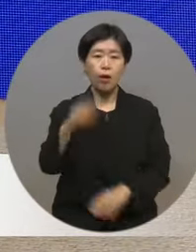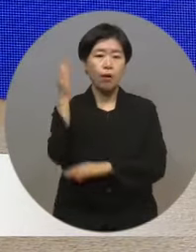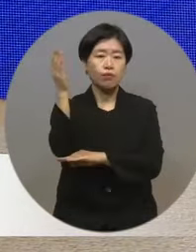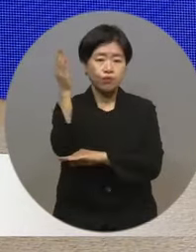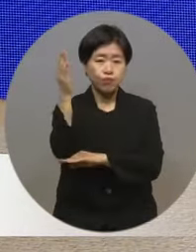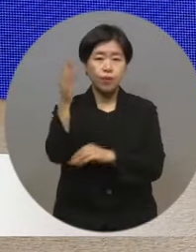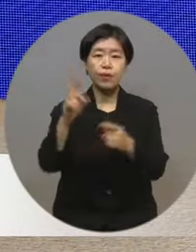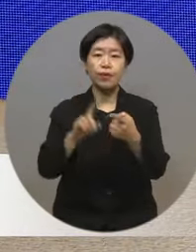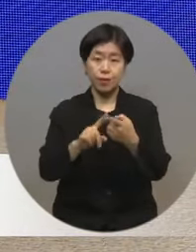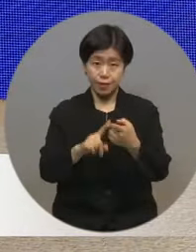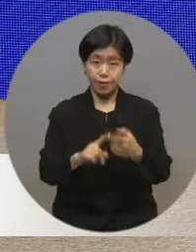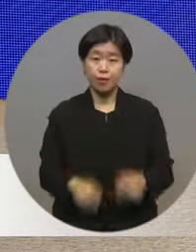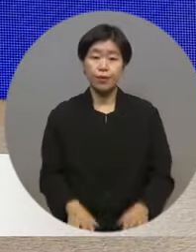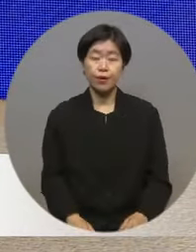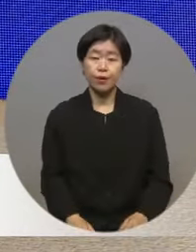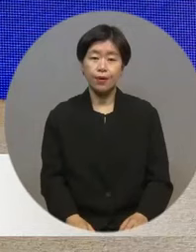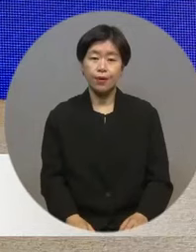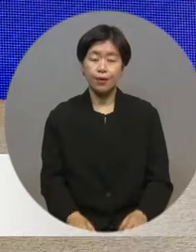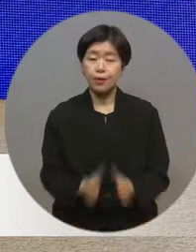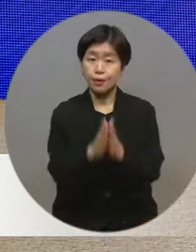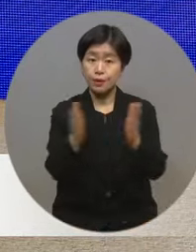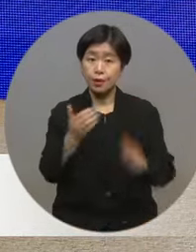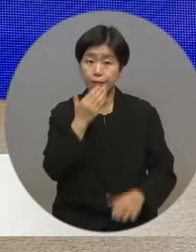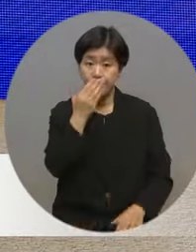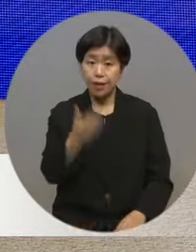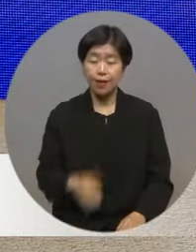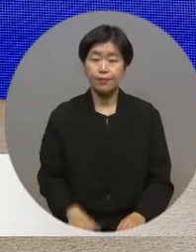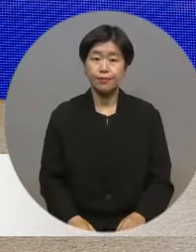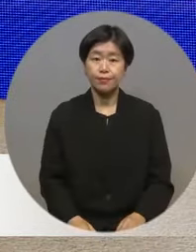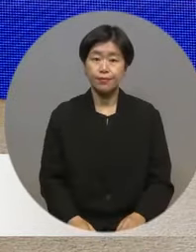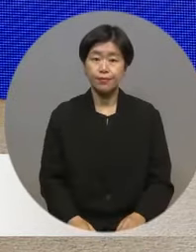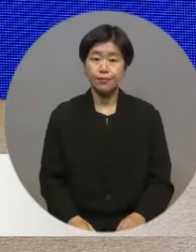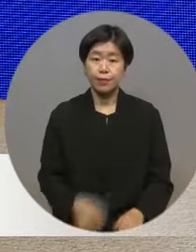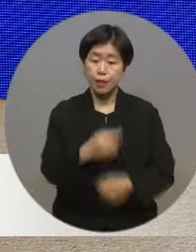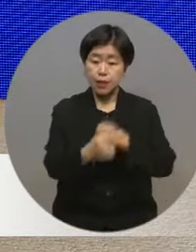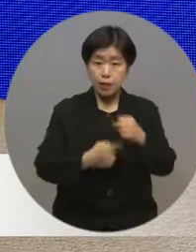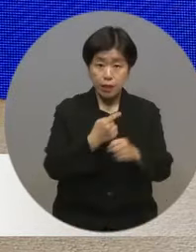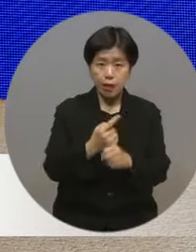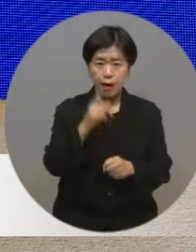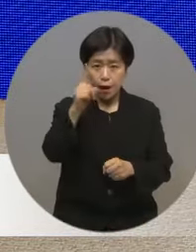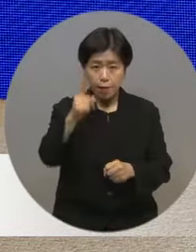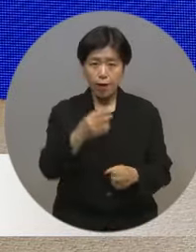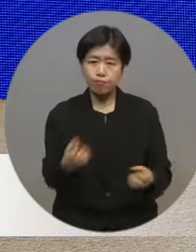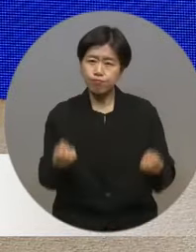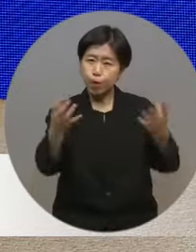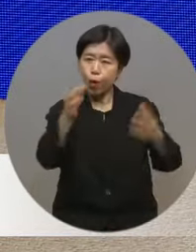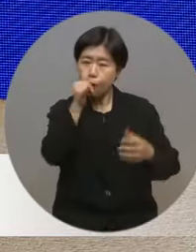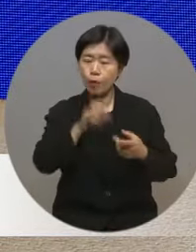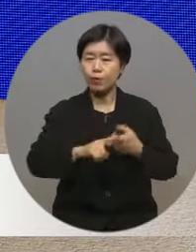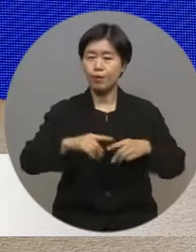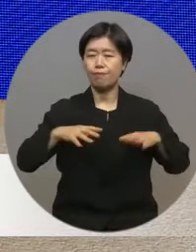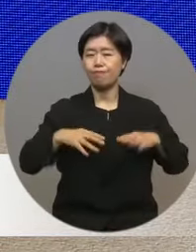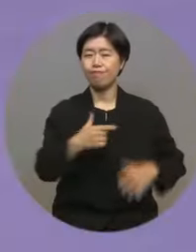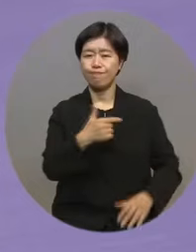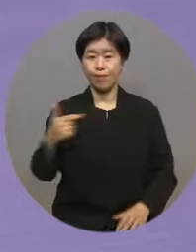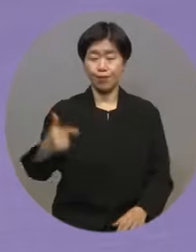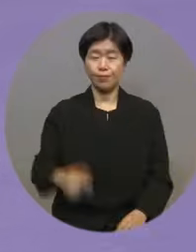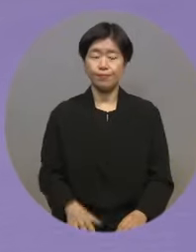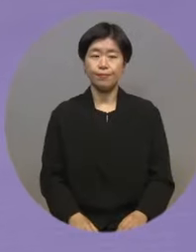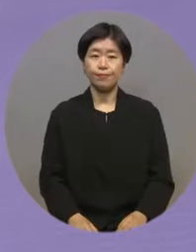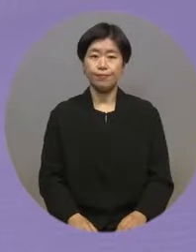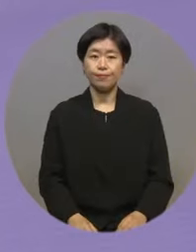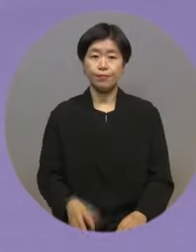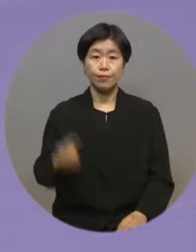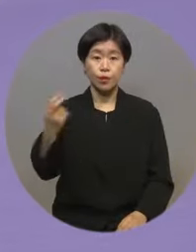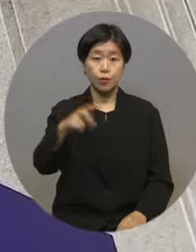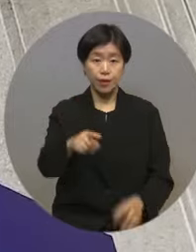our dialogue initiative and the enduring partnerships we have cultivated. 또한